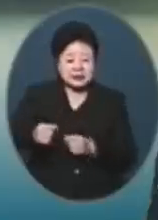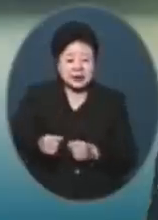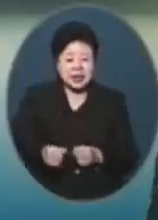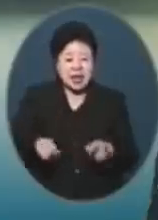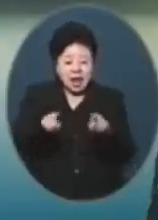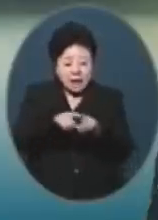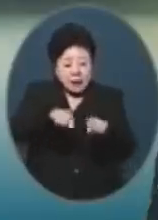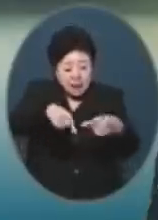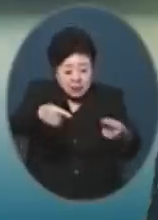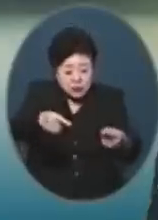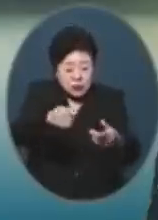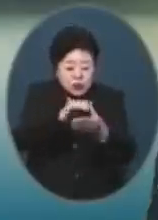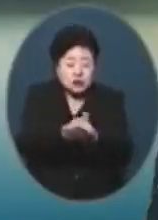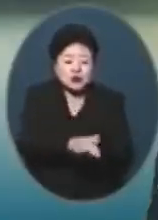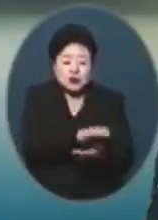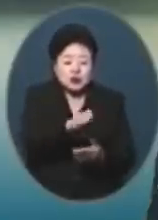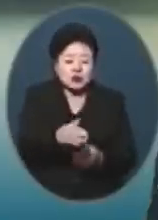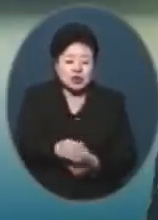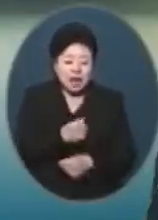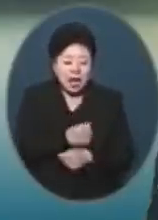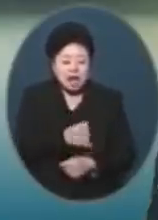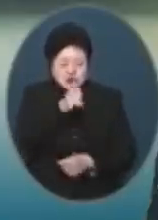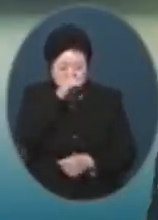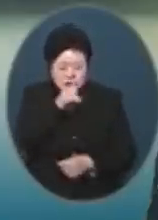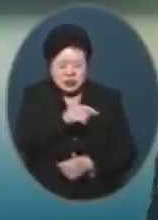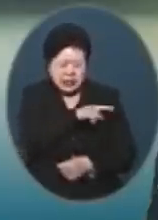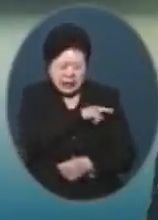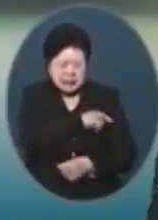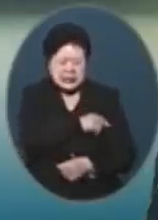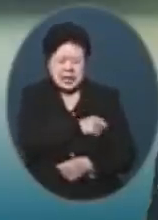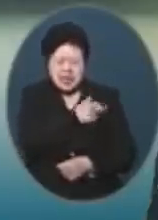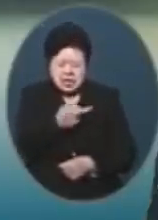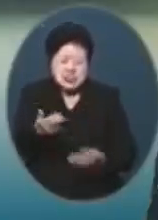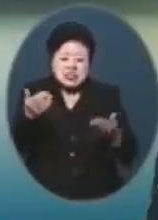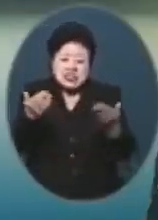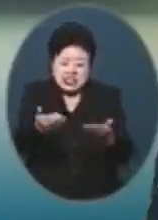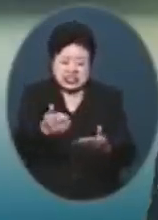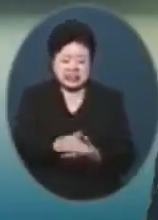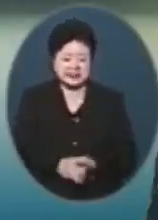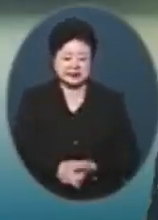동참할 수가 있다. 기도는 우리가 할 수 있는 가장 큰 일이다.